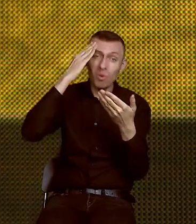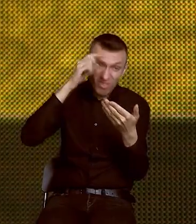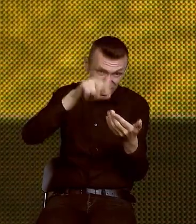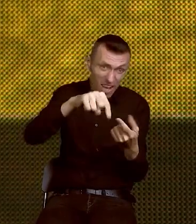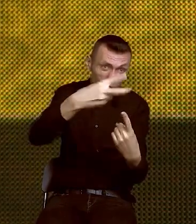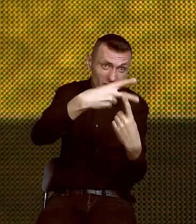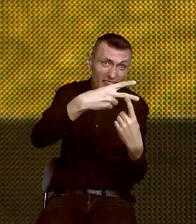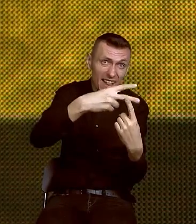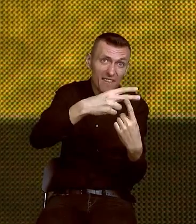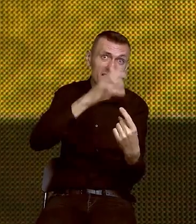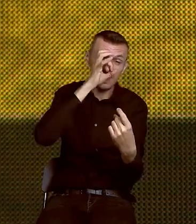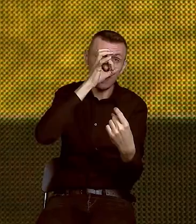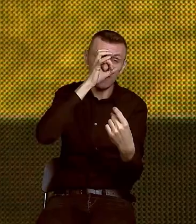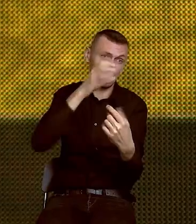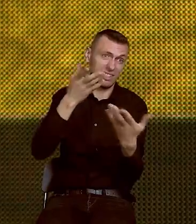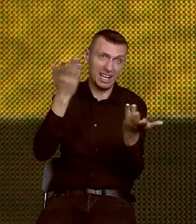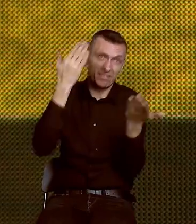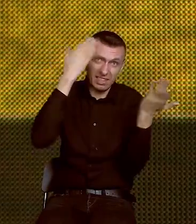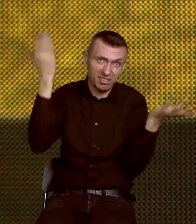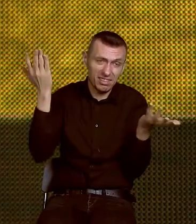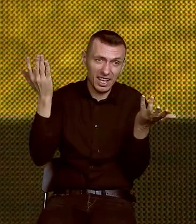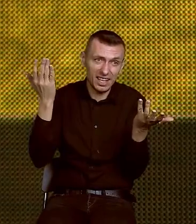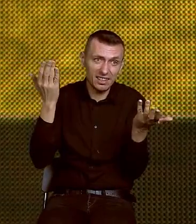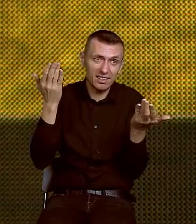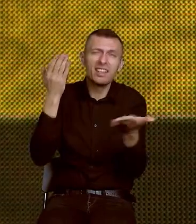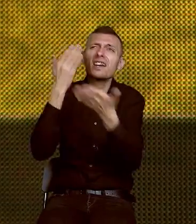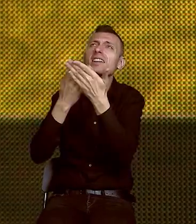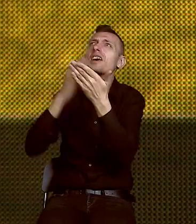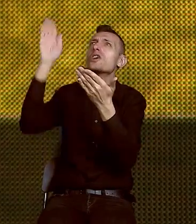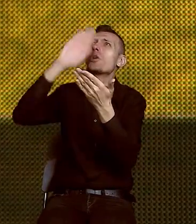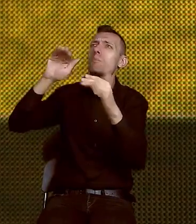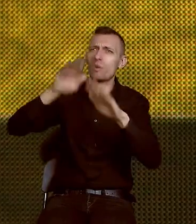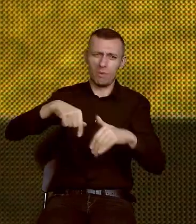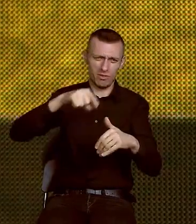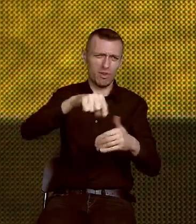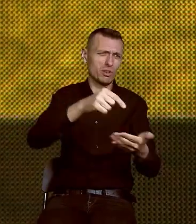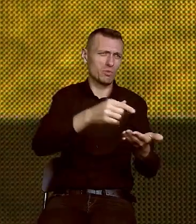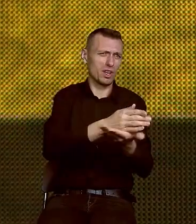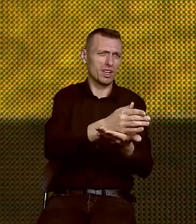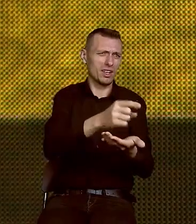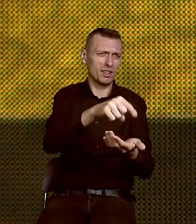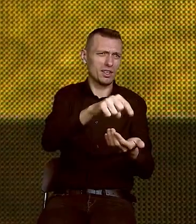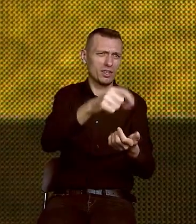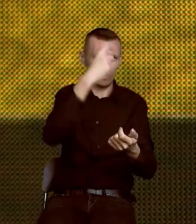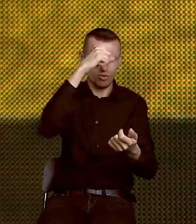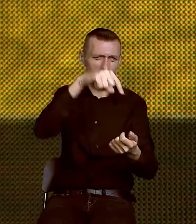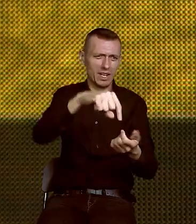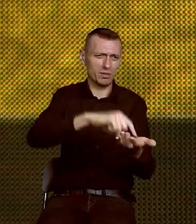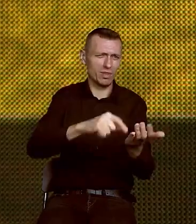tak. Czy Bóg pozwolił swojemu słudze wejść do tego pokoju? Tak. Czy jest to